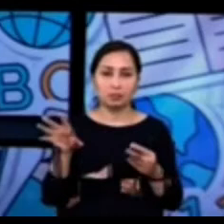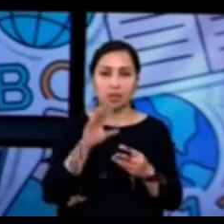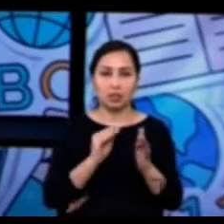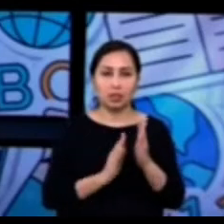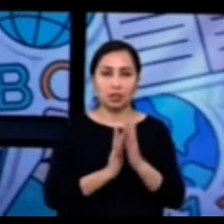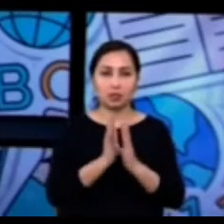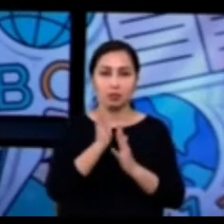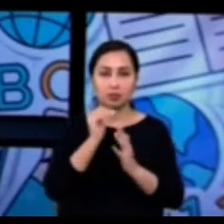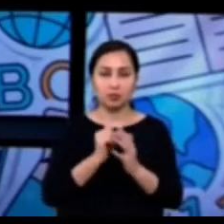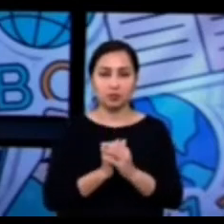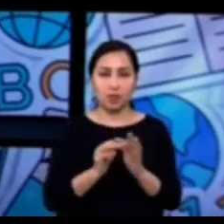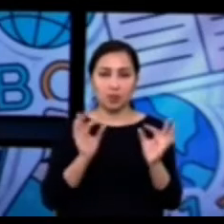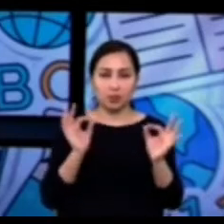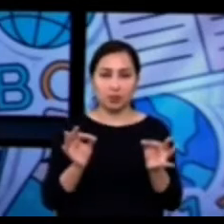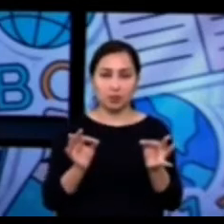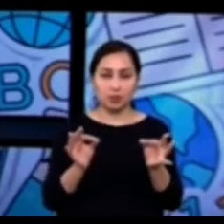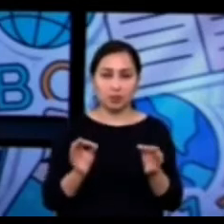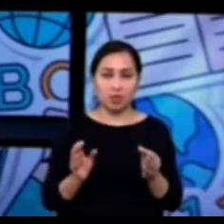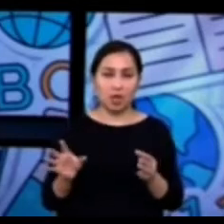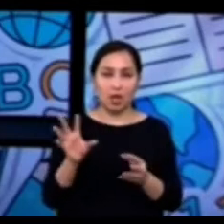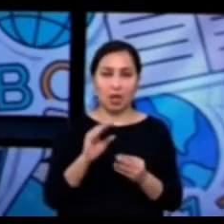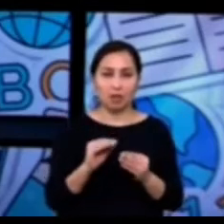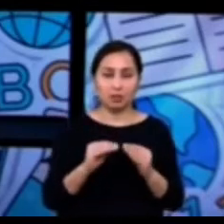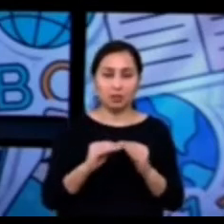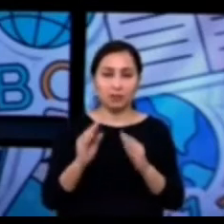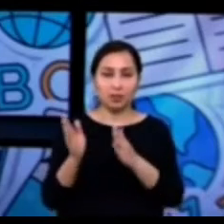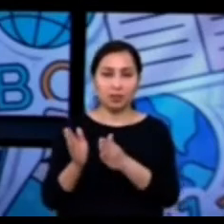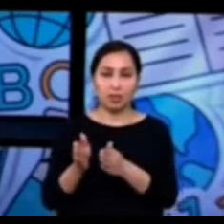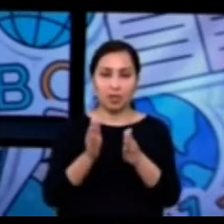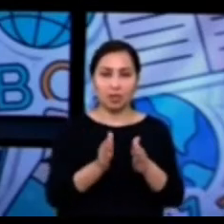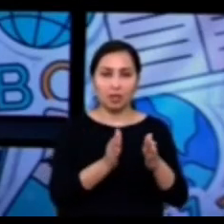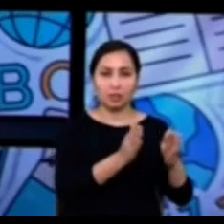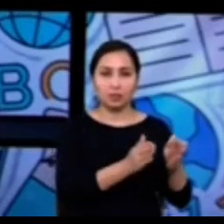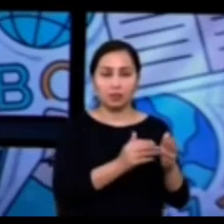растут? Правильно, они растут на грядках.